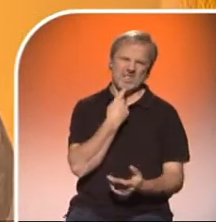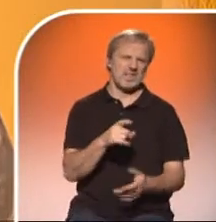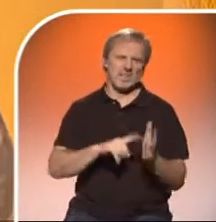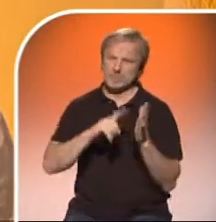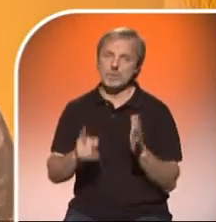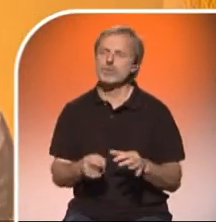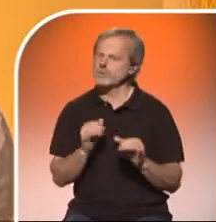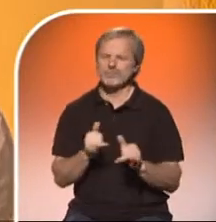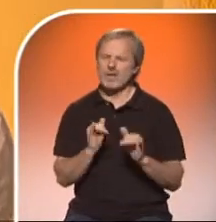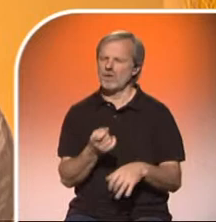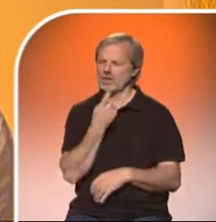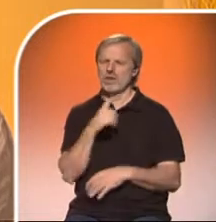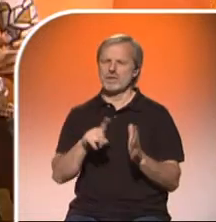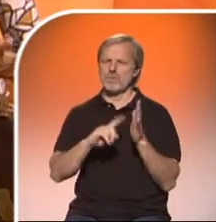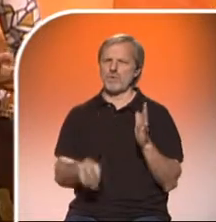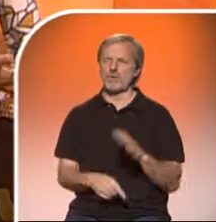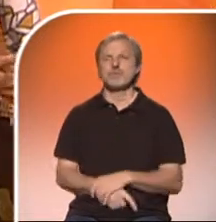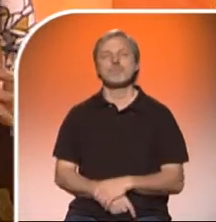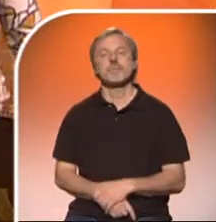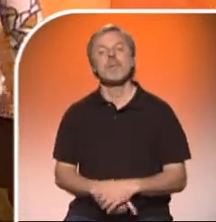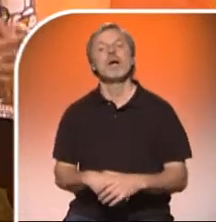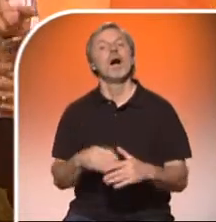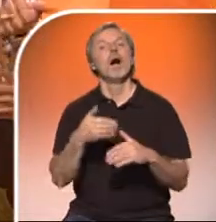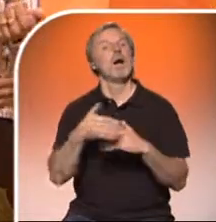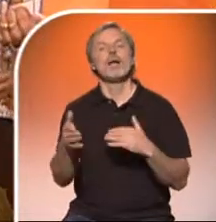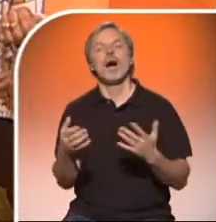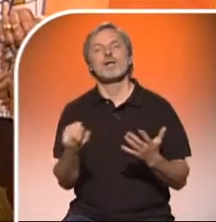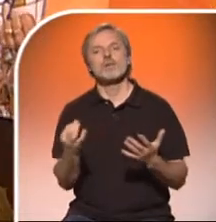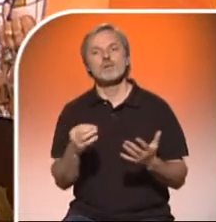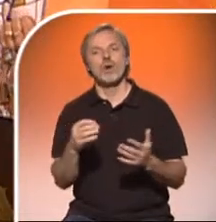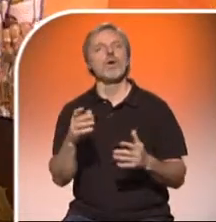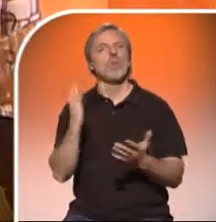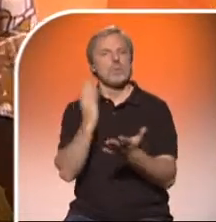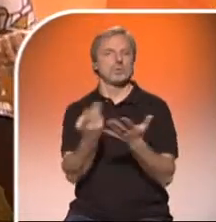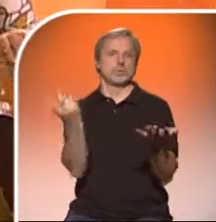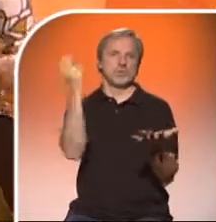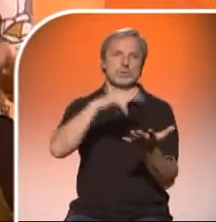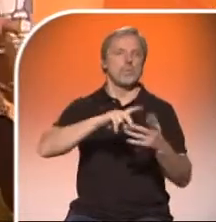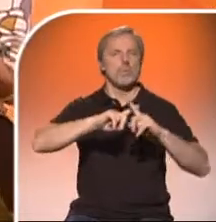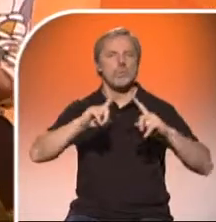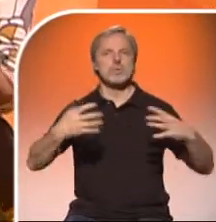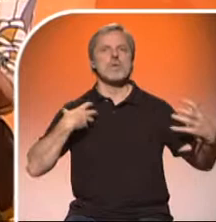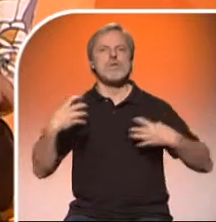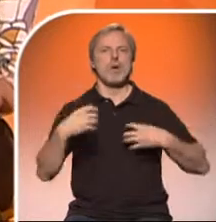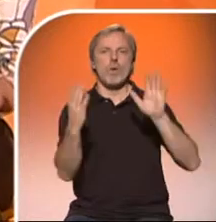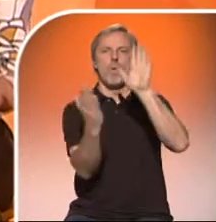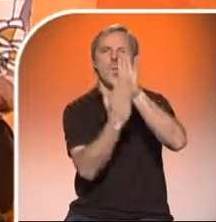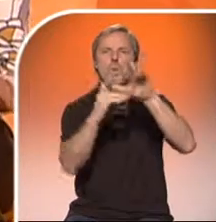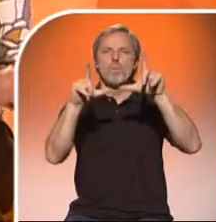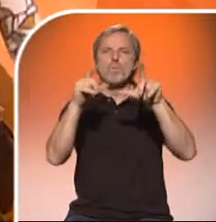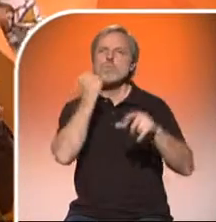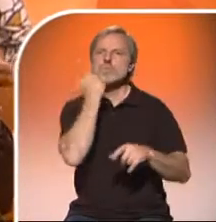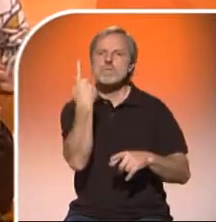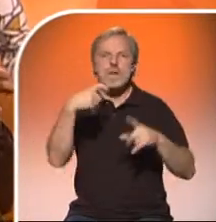Nechci, mám pocit, že to není úplně dobře, no. A co vlastně u vás dál, protože muzikály těch už je plejáda, ty bychom ani nestačili vyjmenovat, další hudební dítě na